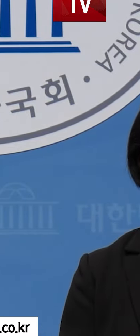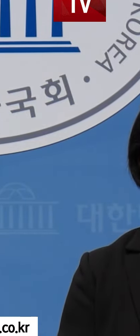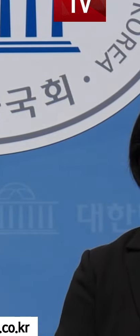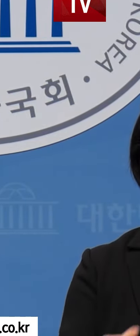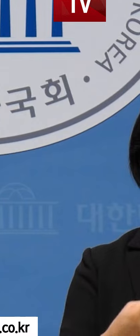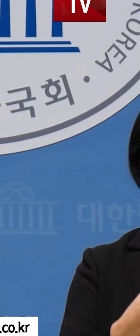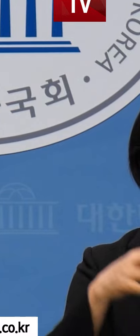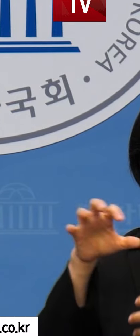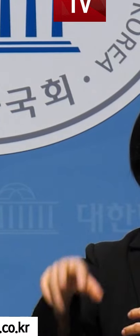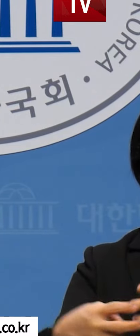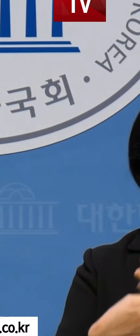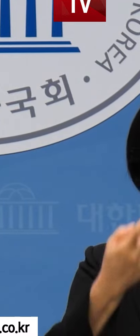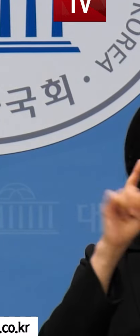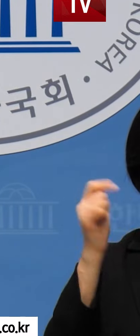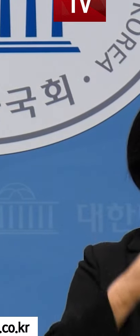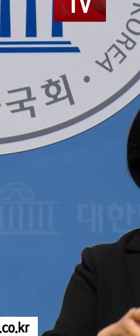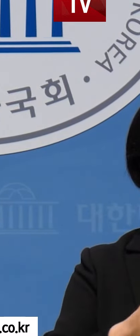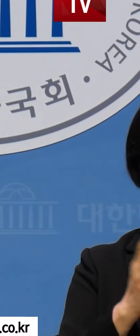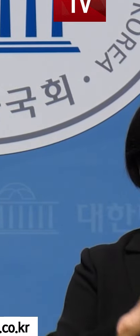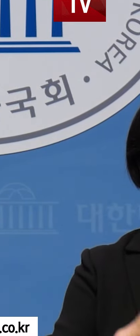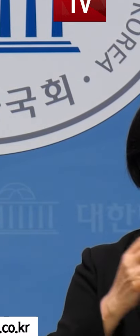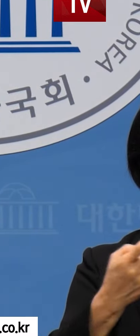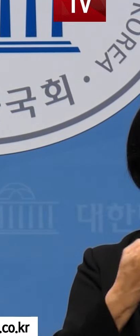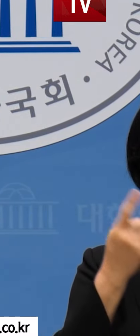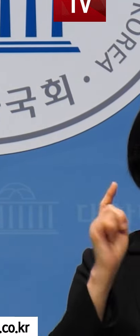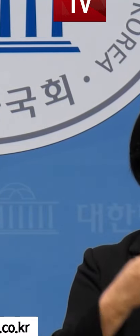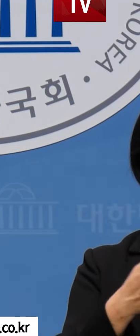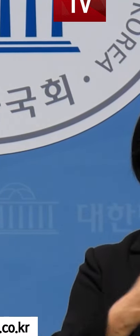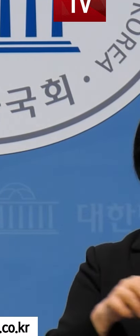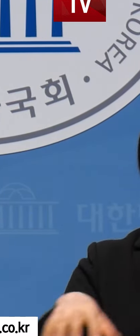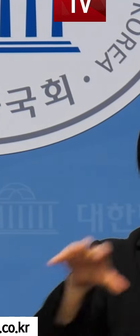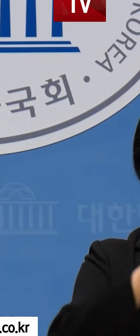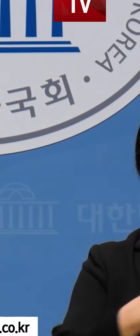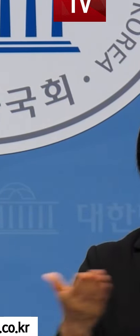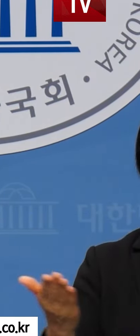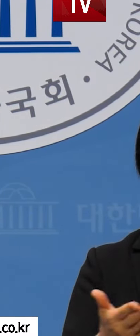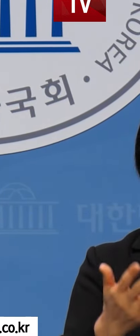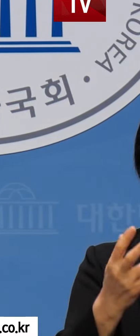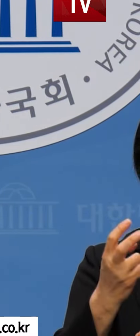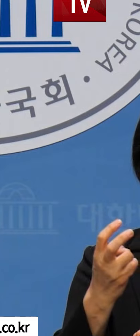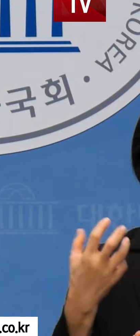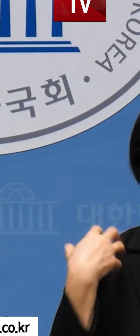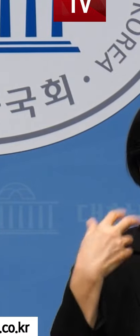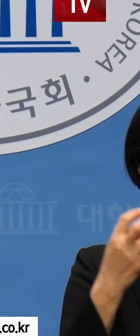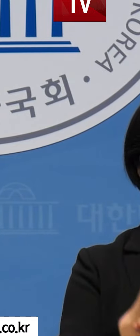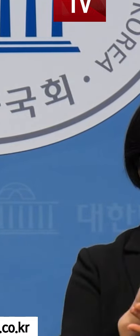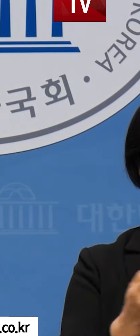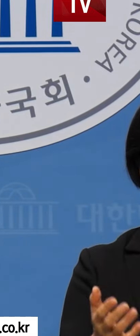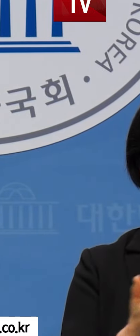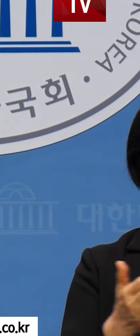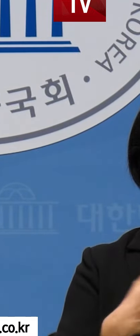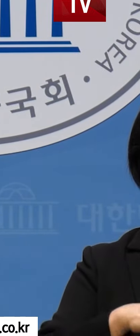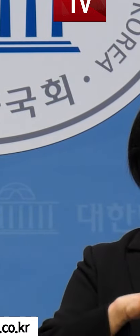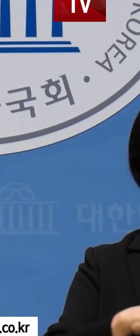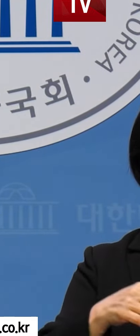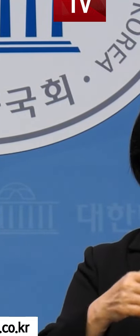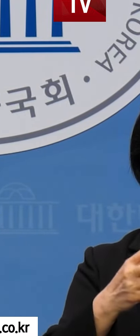지역의대 신설, 공공의대 설립, 지역의 의무공부기간을 두는 지역의사제 도입 등이